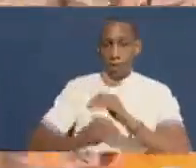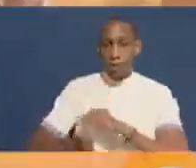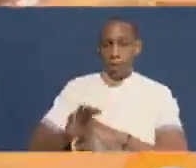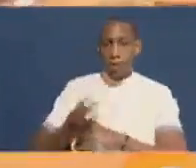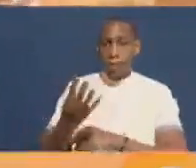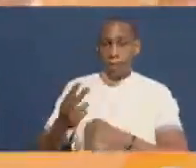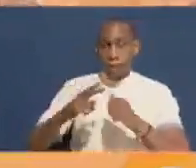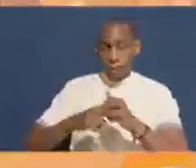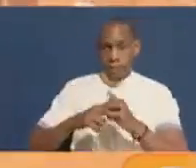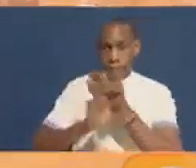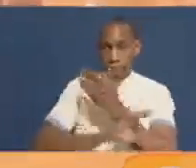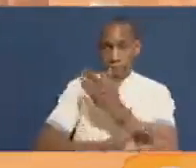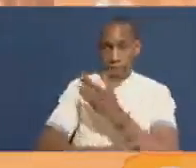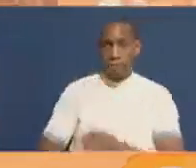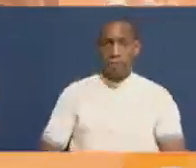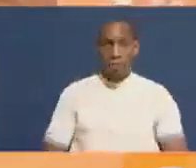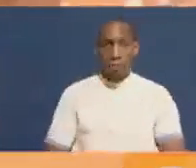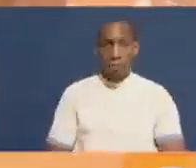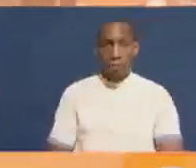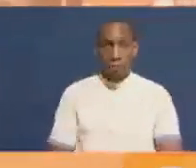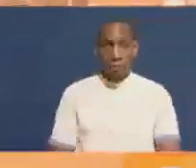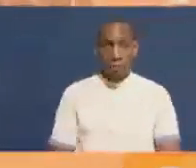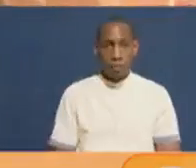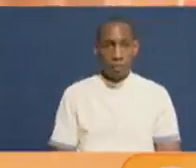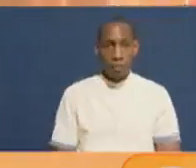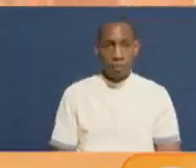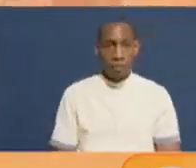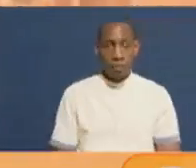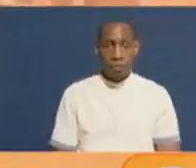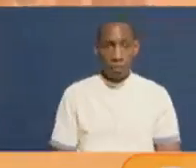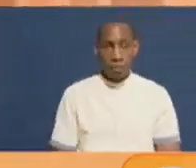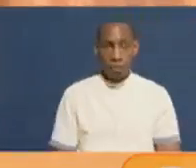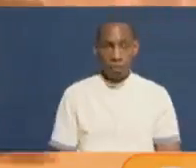47 nchini. Emily Chebet, Runinga ya Citizen.